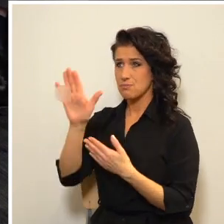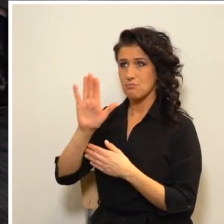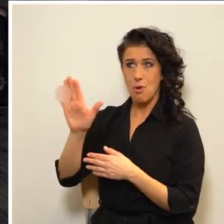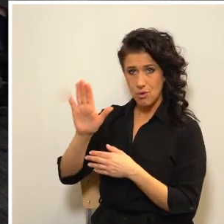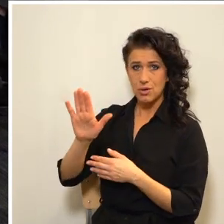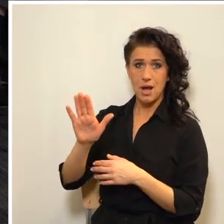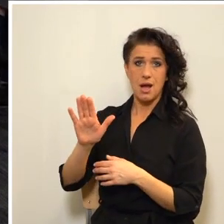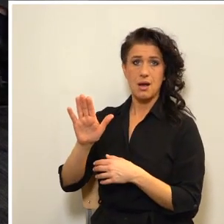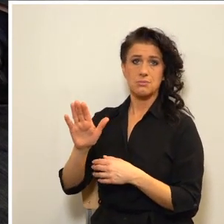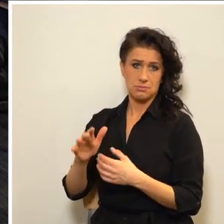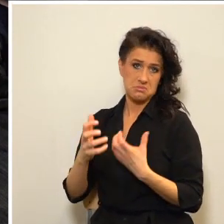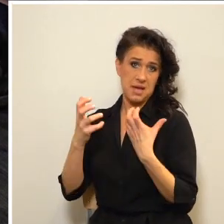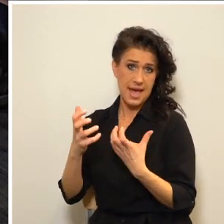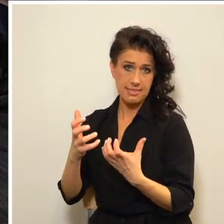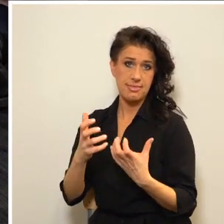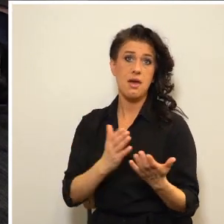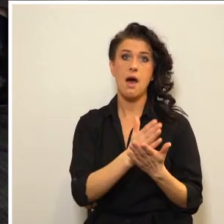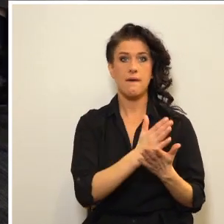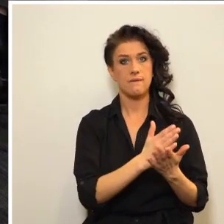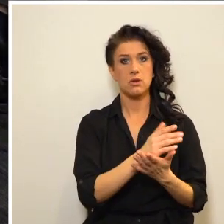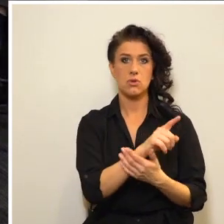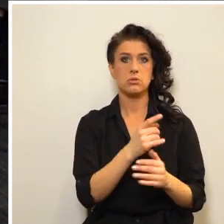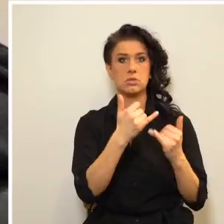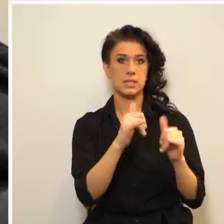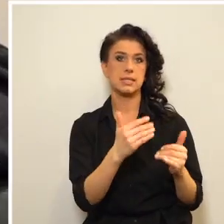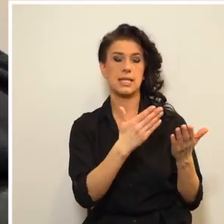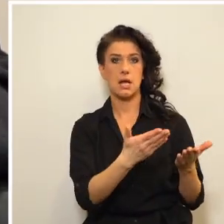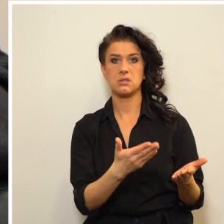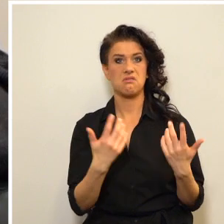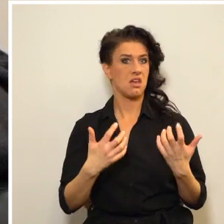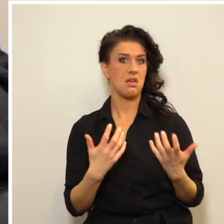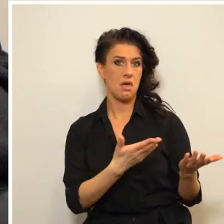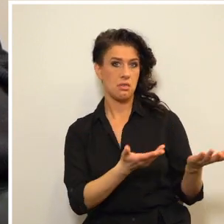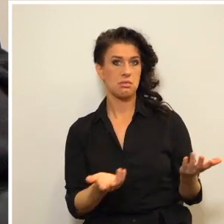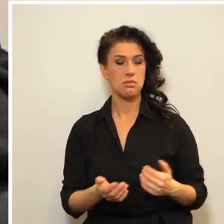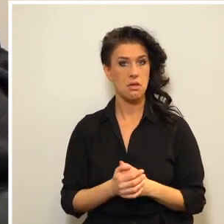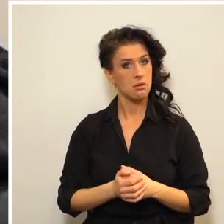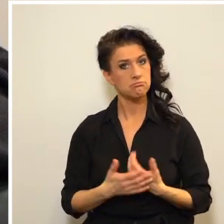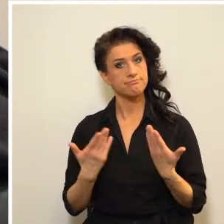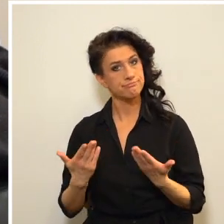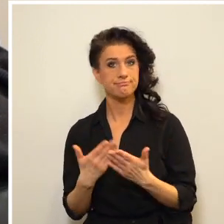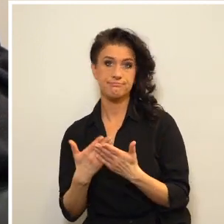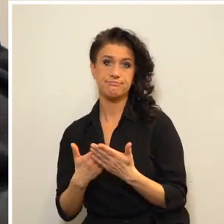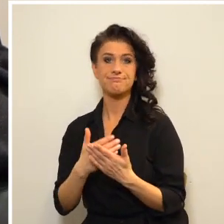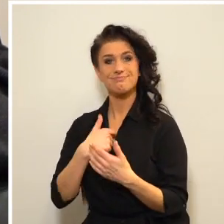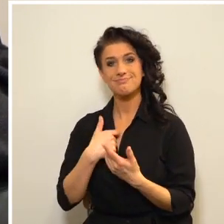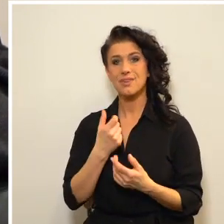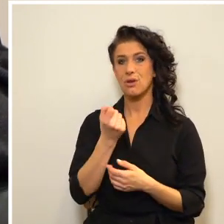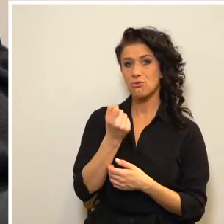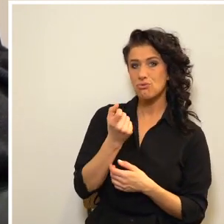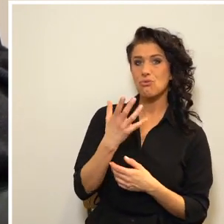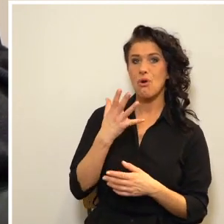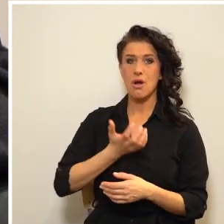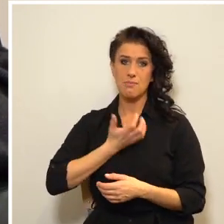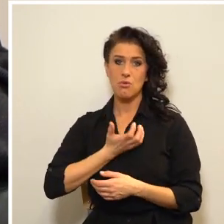taką się na organów niż ludzie niewierzący może to się wiązać z pewnym naiwnym jednak